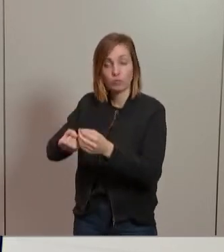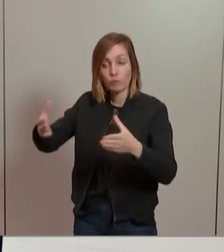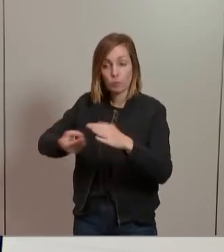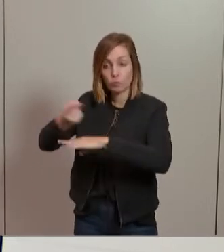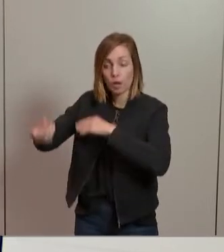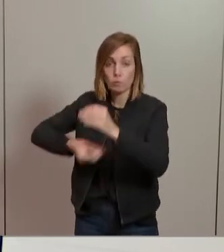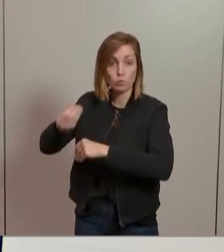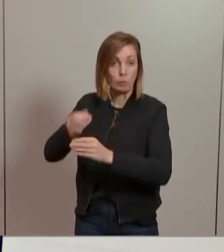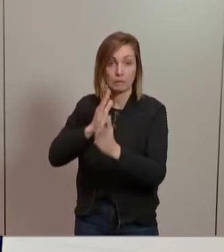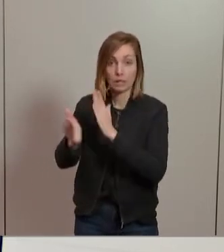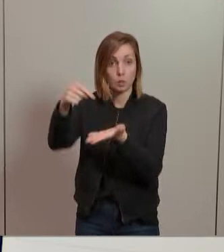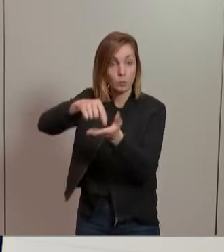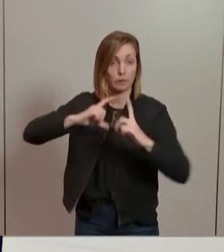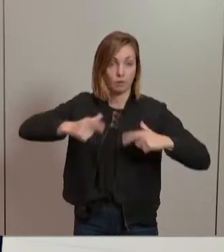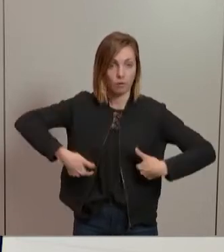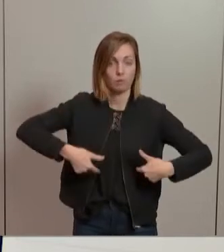les écoles.